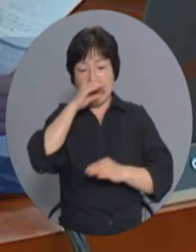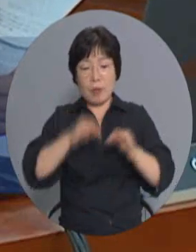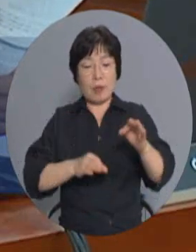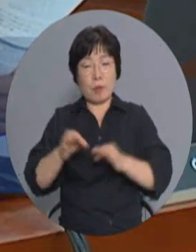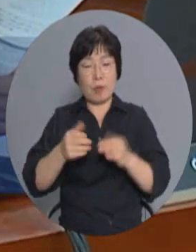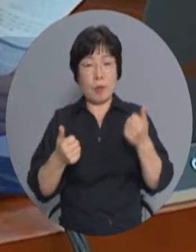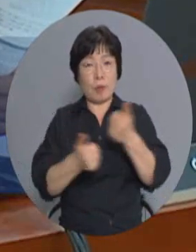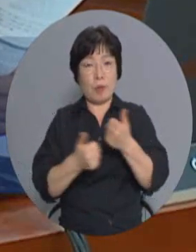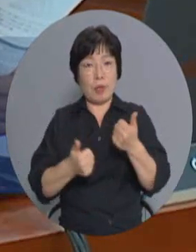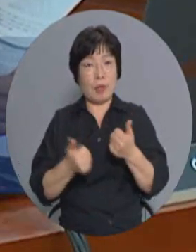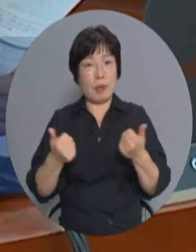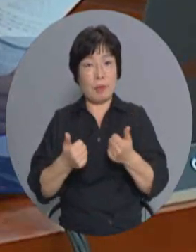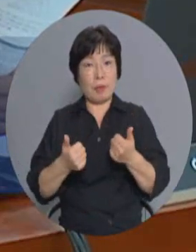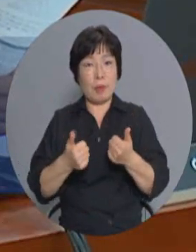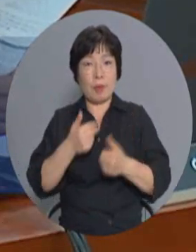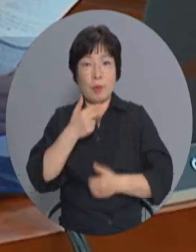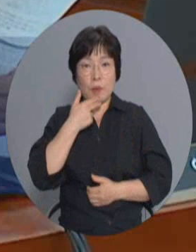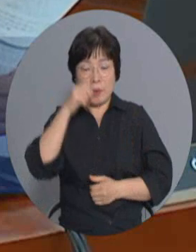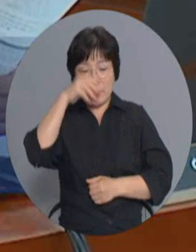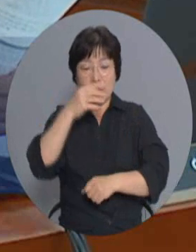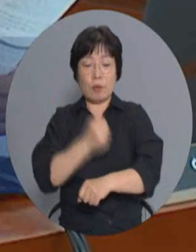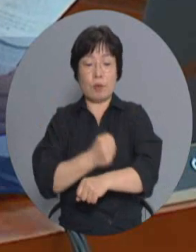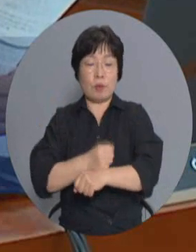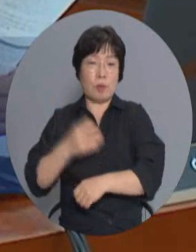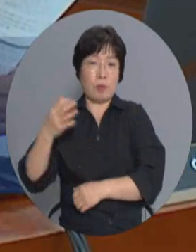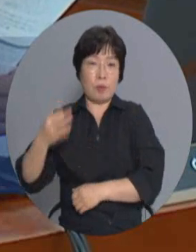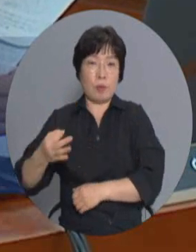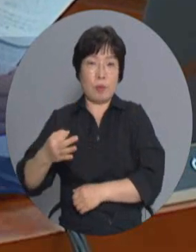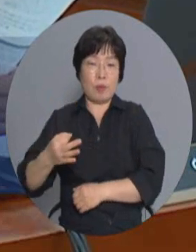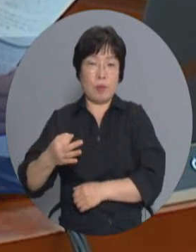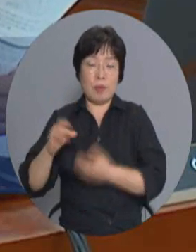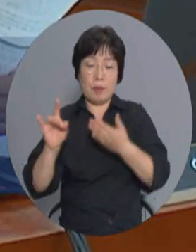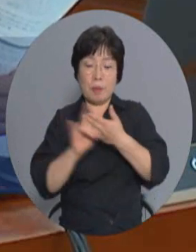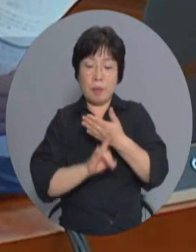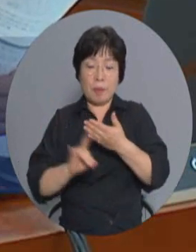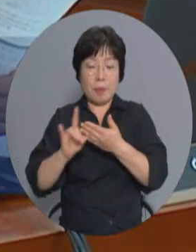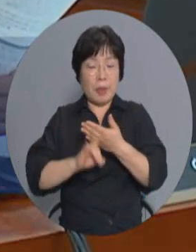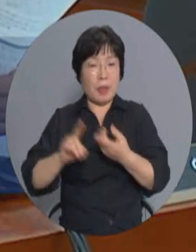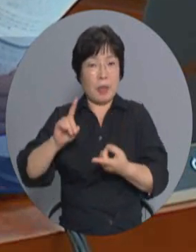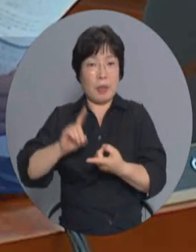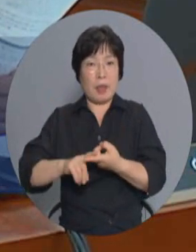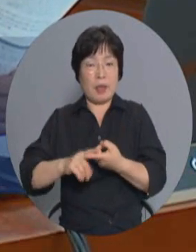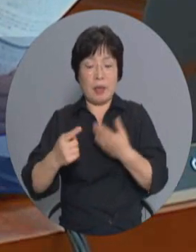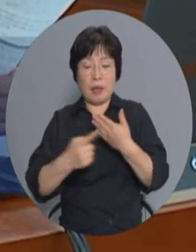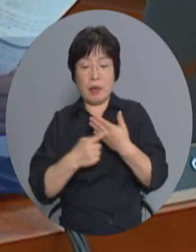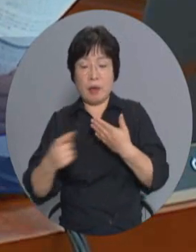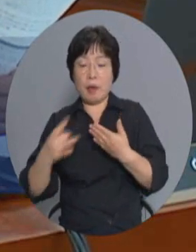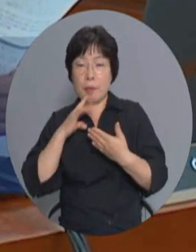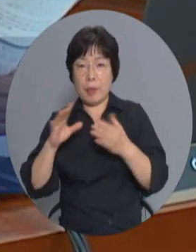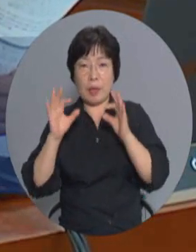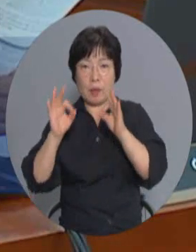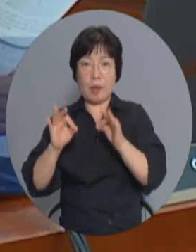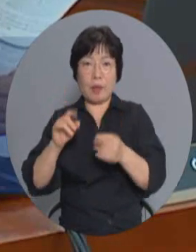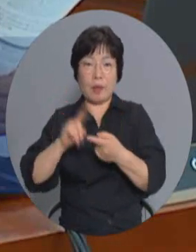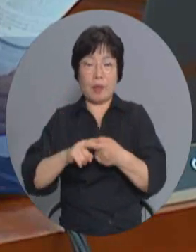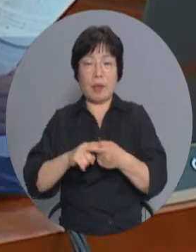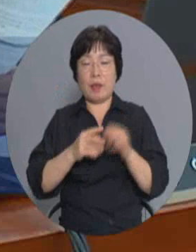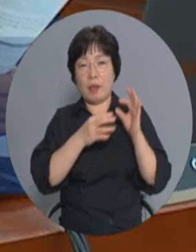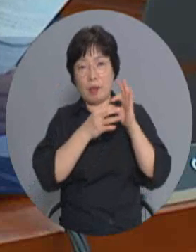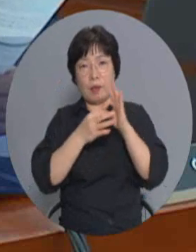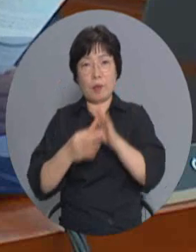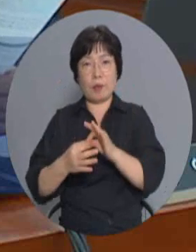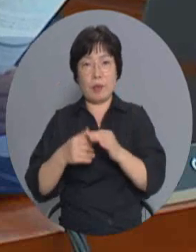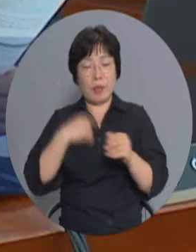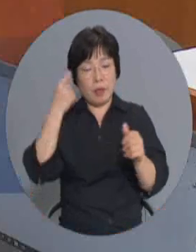한 번 없이 그냥 수수료 이런 그러니까 피상적이고 겉에 드러난 그 대중요법에만 머물고 있는 거예요. 그래서